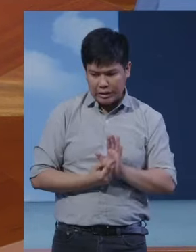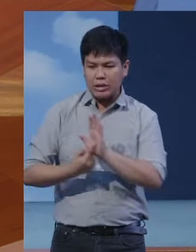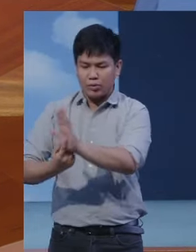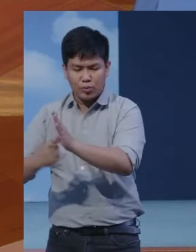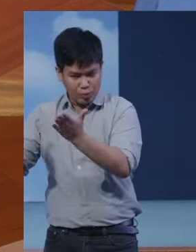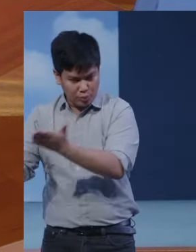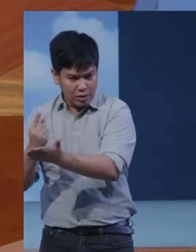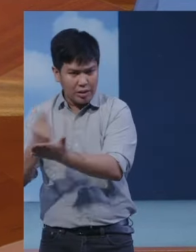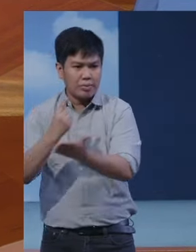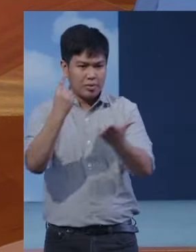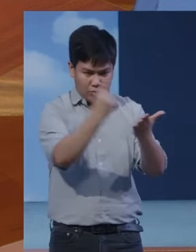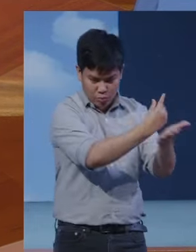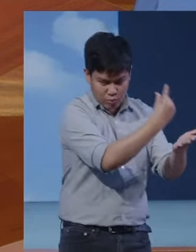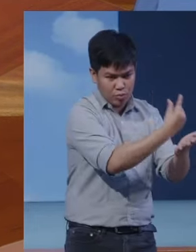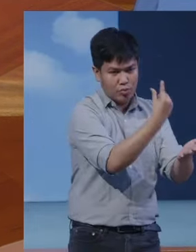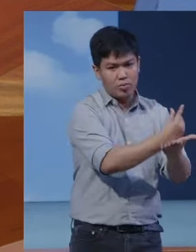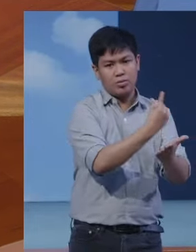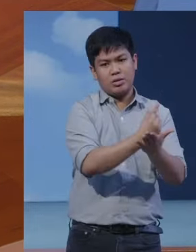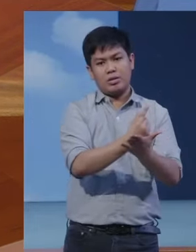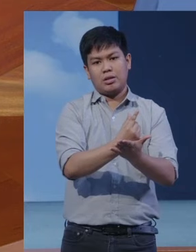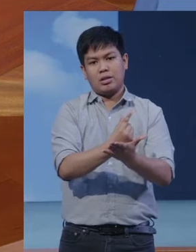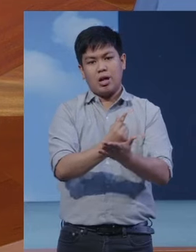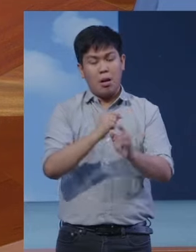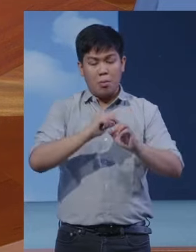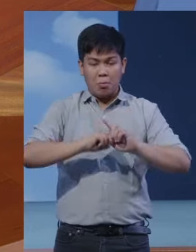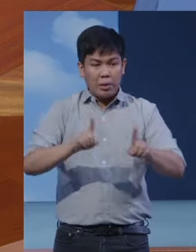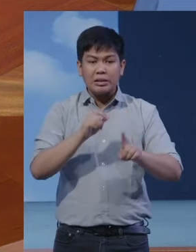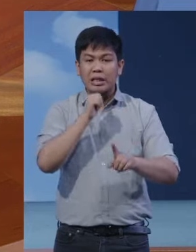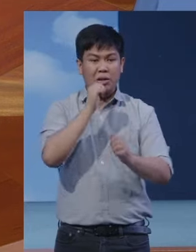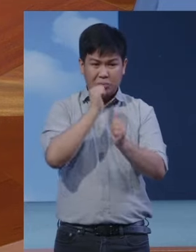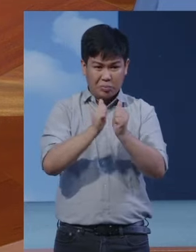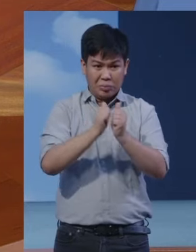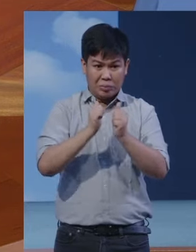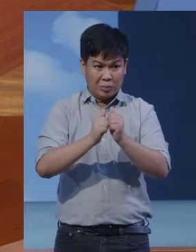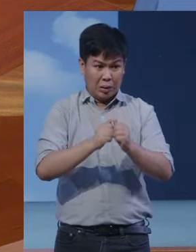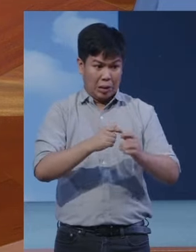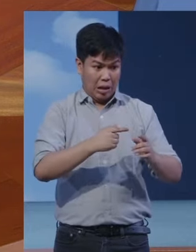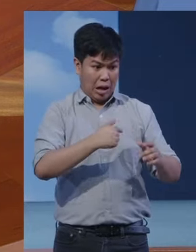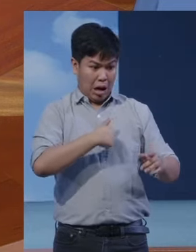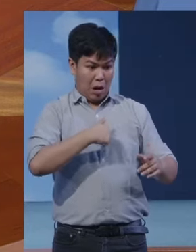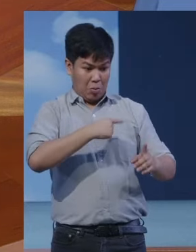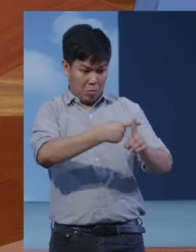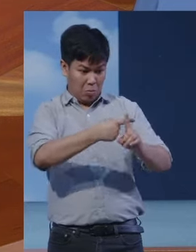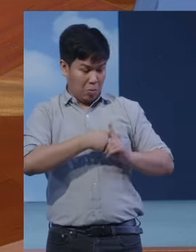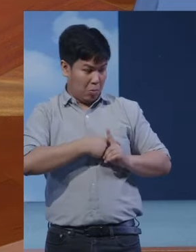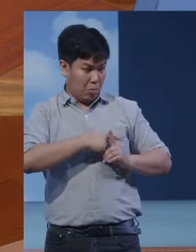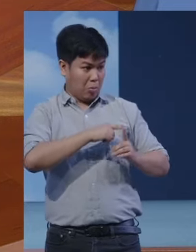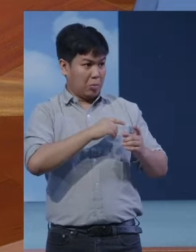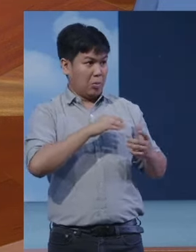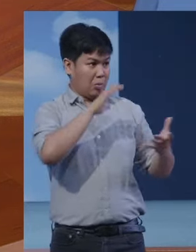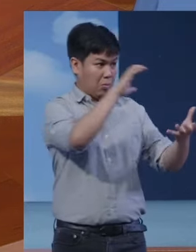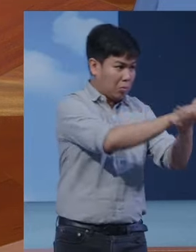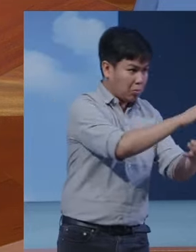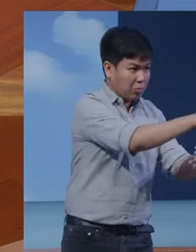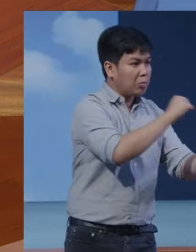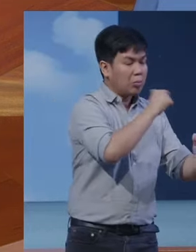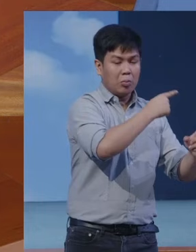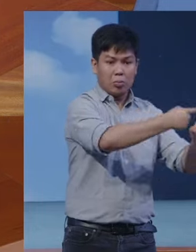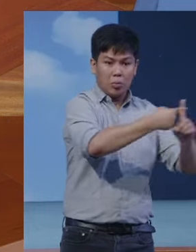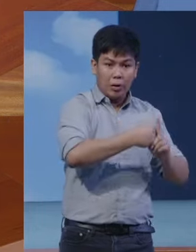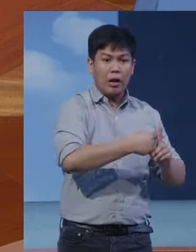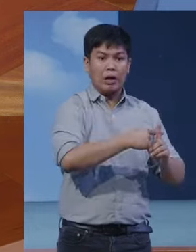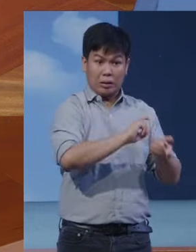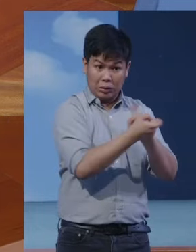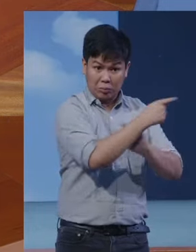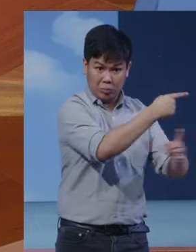Iyung Holy Spirit nasa Believing husband and the unbelieving wife is made holy because of her husband Otherwise your